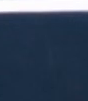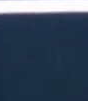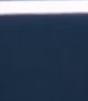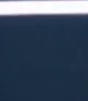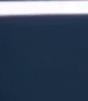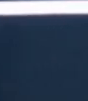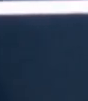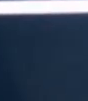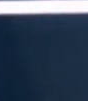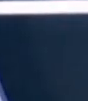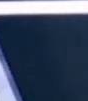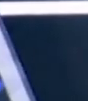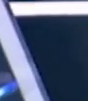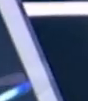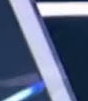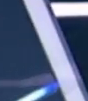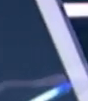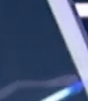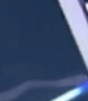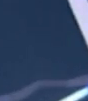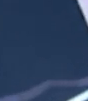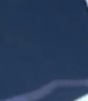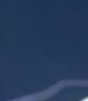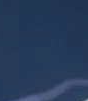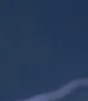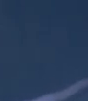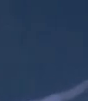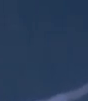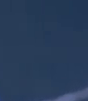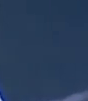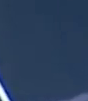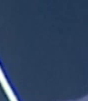Подписывайтесь на наш канал в YouTube, ставьте лайки, оставляйте комментарии